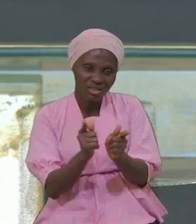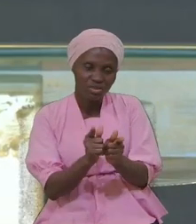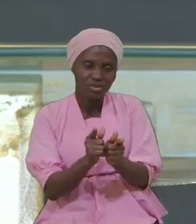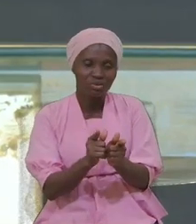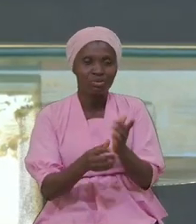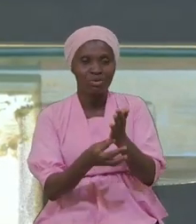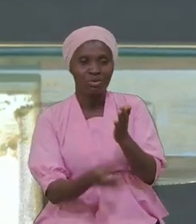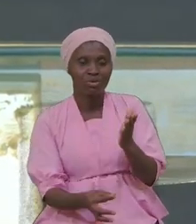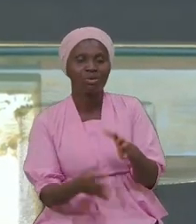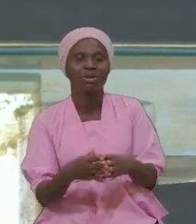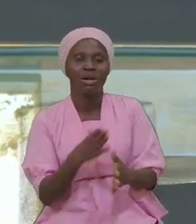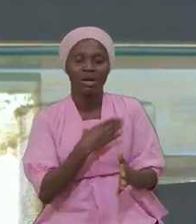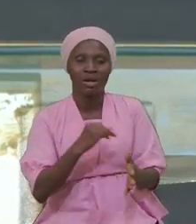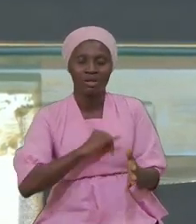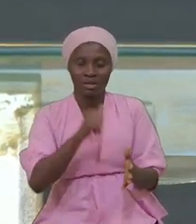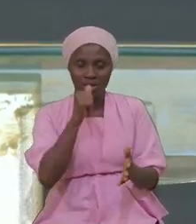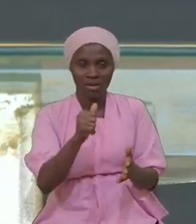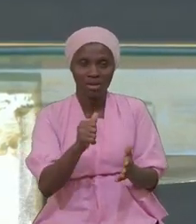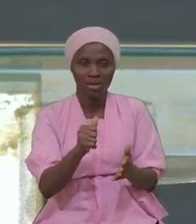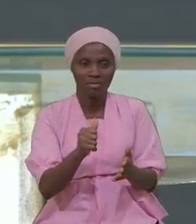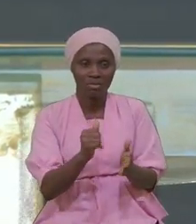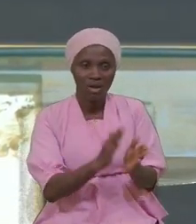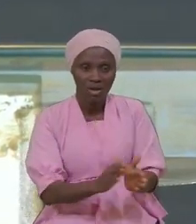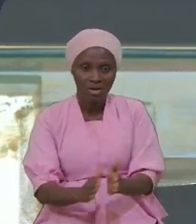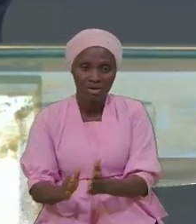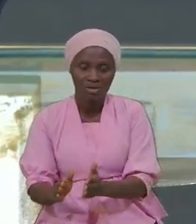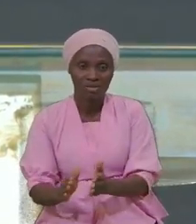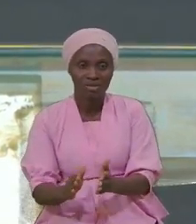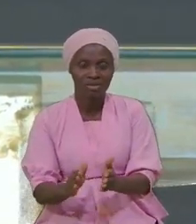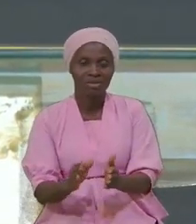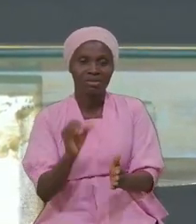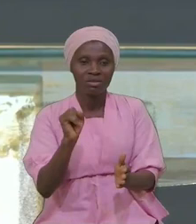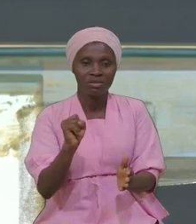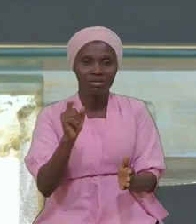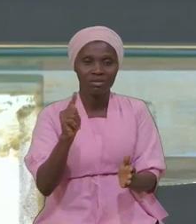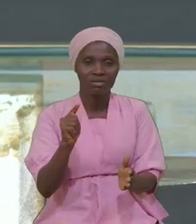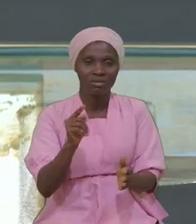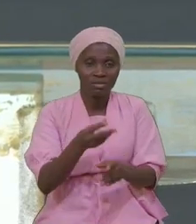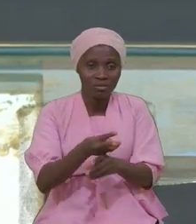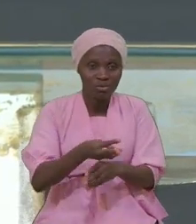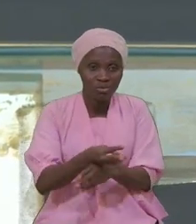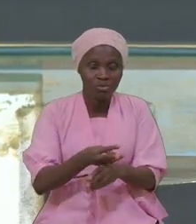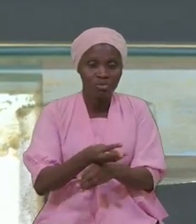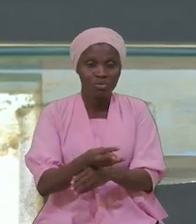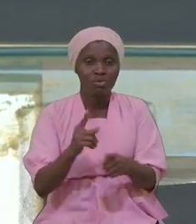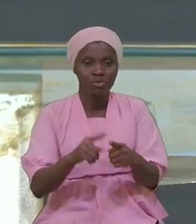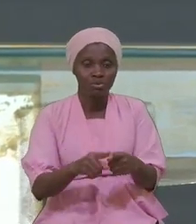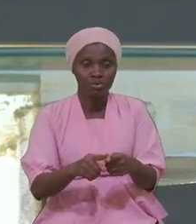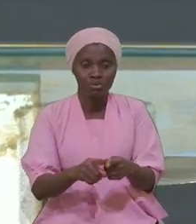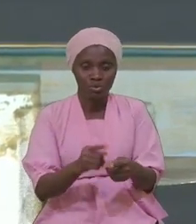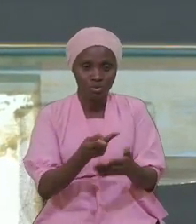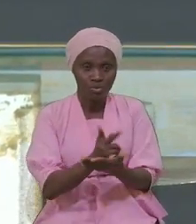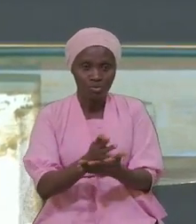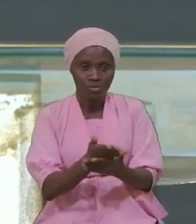deux morceaux de bois, puis je rentrerai et je préparerai